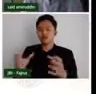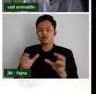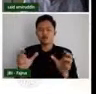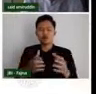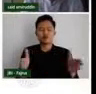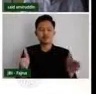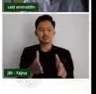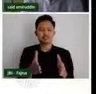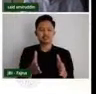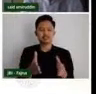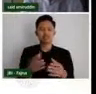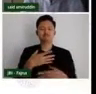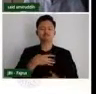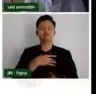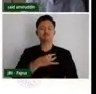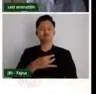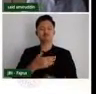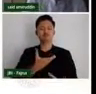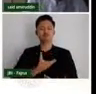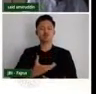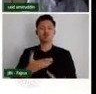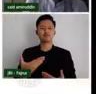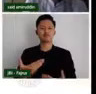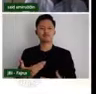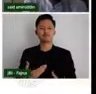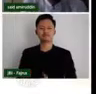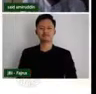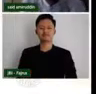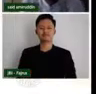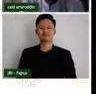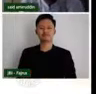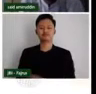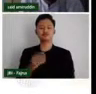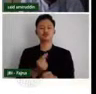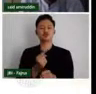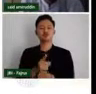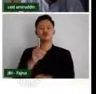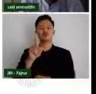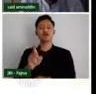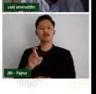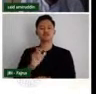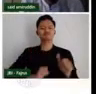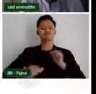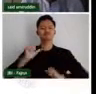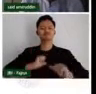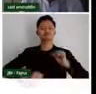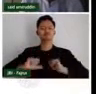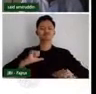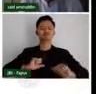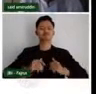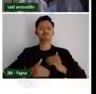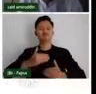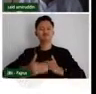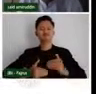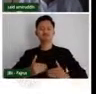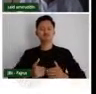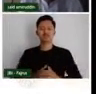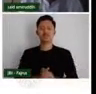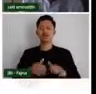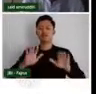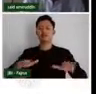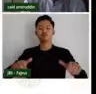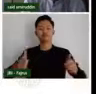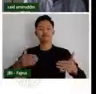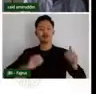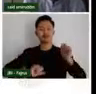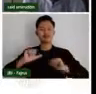minatnya, sesuai dengan kebutuhannya. Nah, jadi guru harus bertindak secara lebih aktif dalam proses kegiatannya dan juga murid lebih aktif juga. Nah,